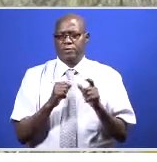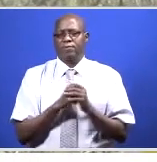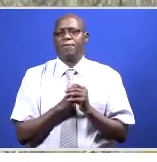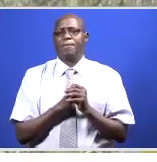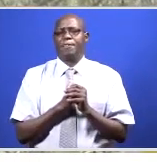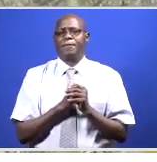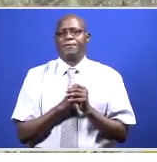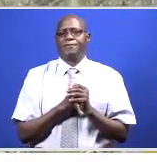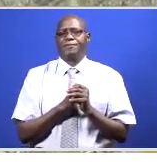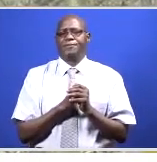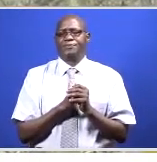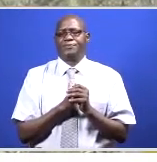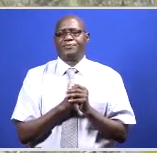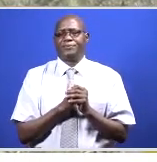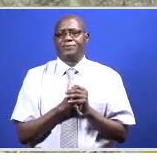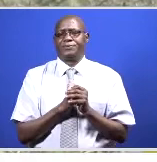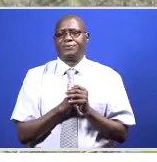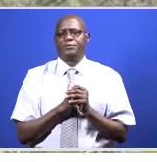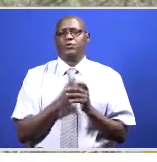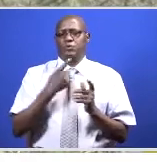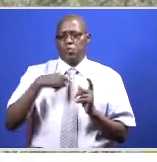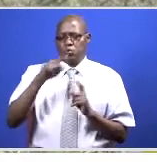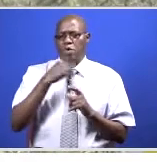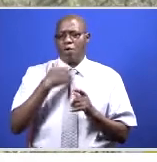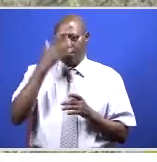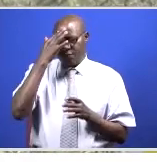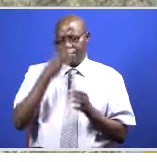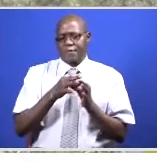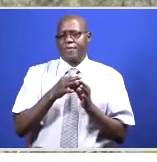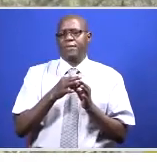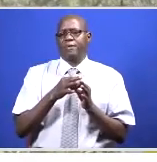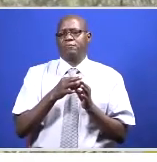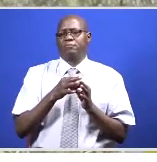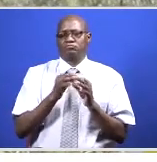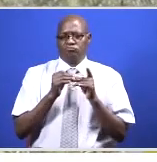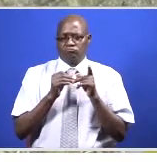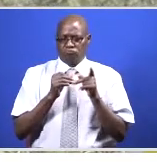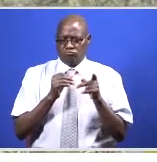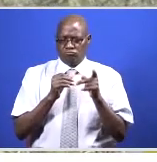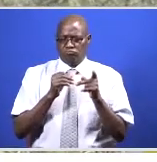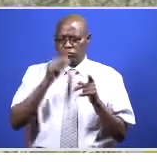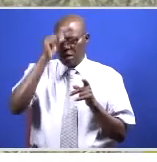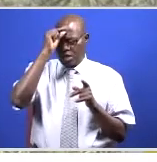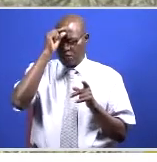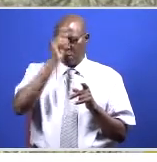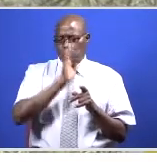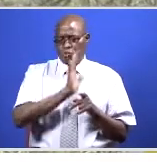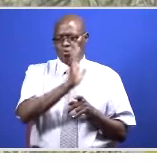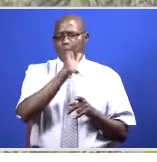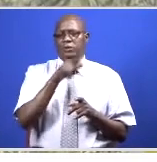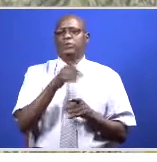sababu sisi tuna imani hii serikali yako ni ya kweli.